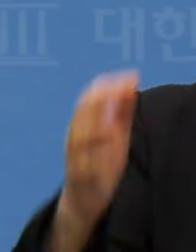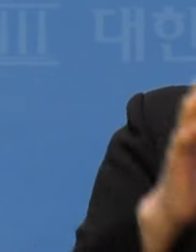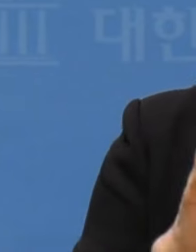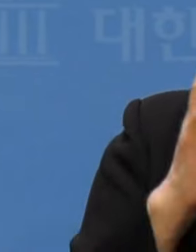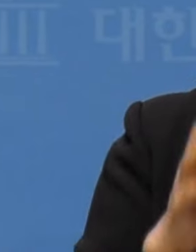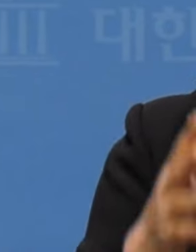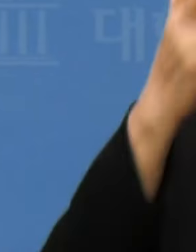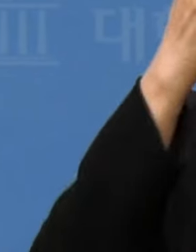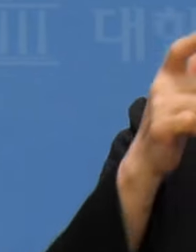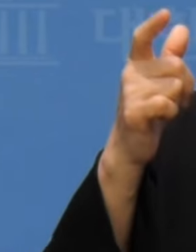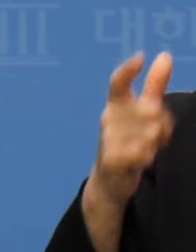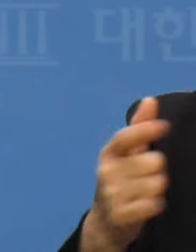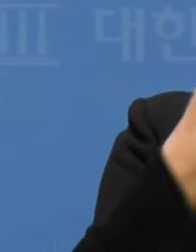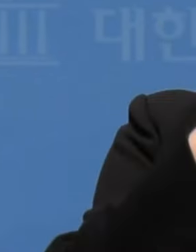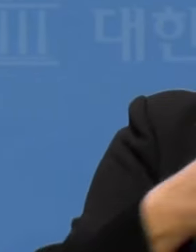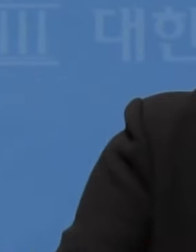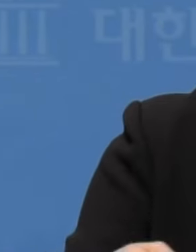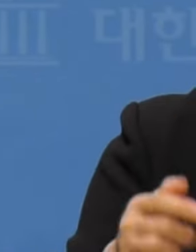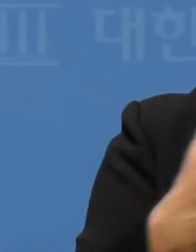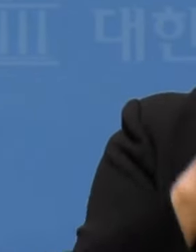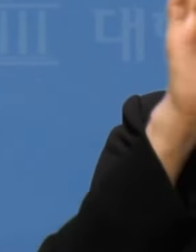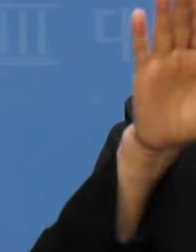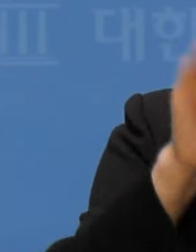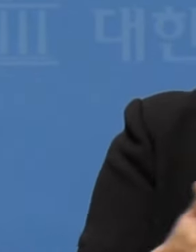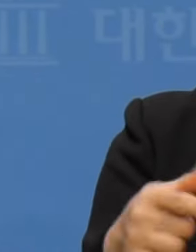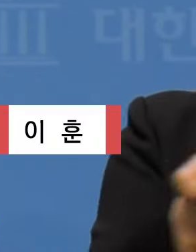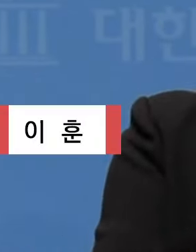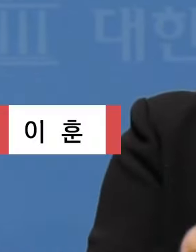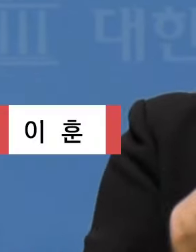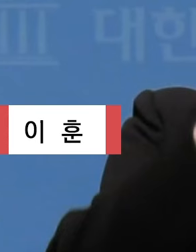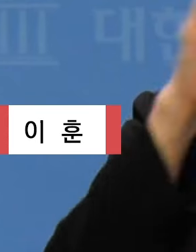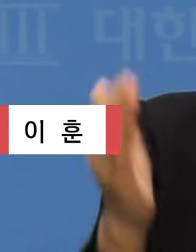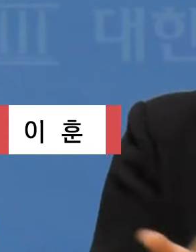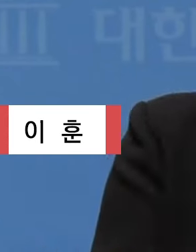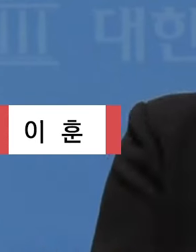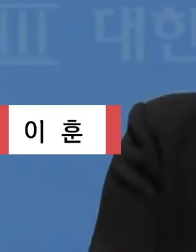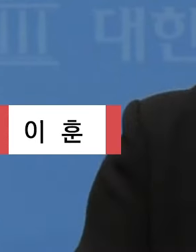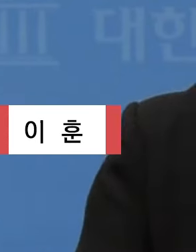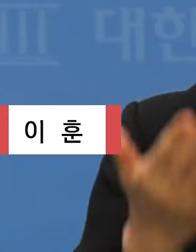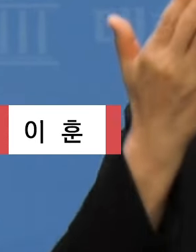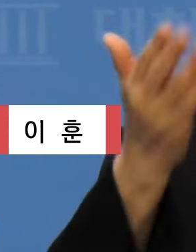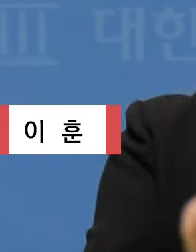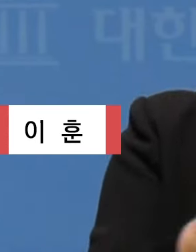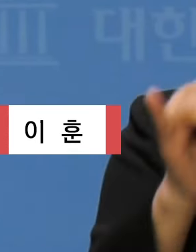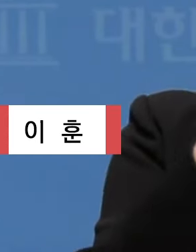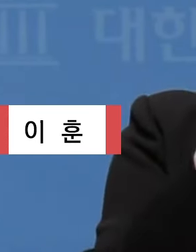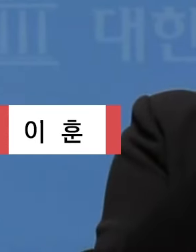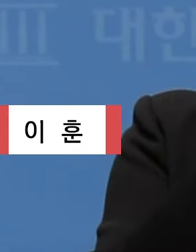대한민국 용산과 민족과 미래 세대를 위해 모든 것을 걸 준비가 돼 있는